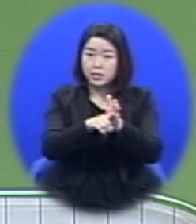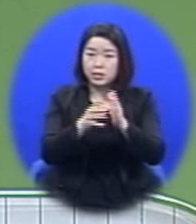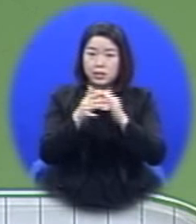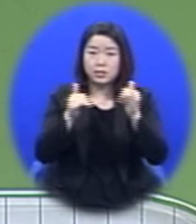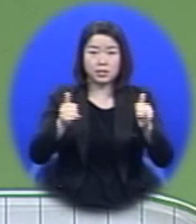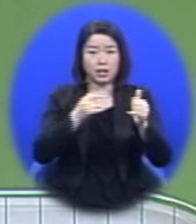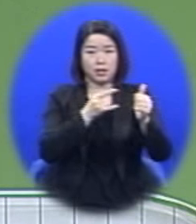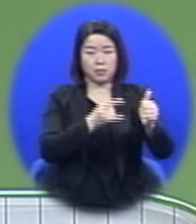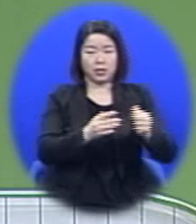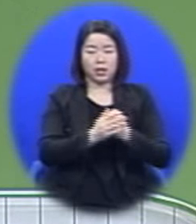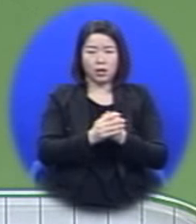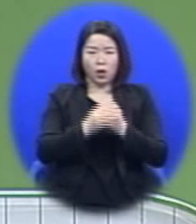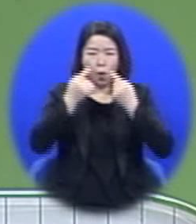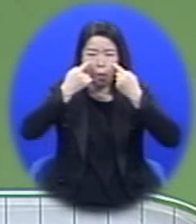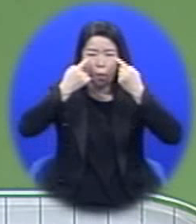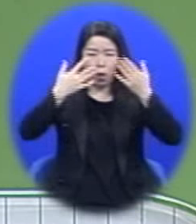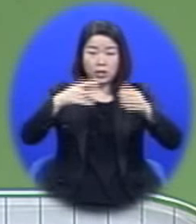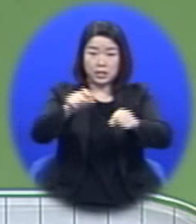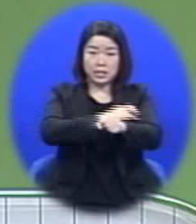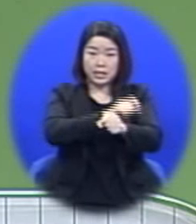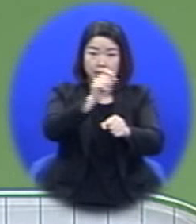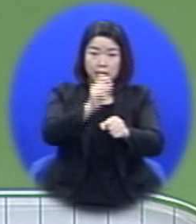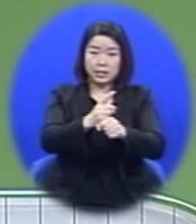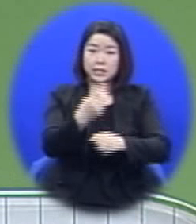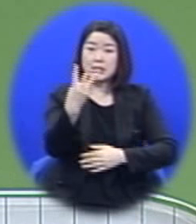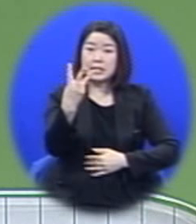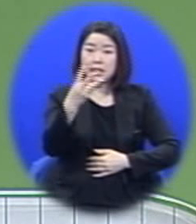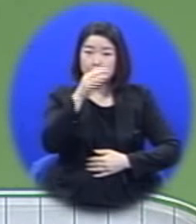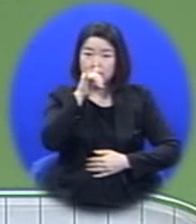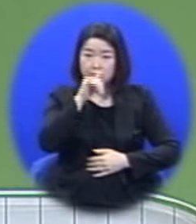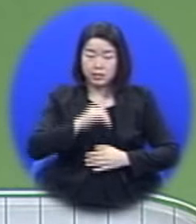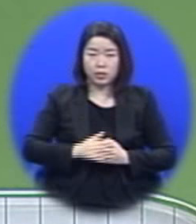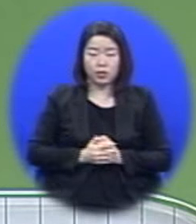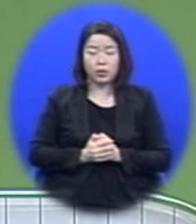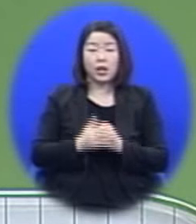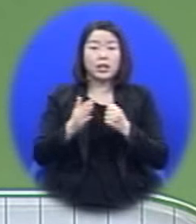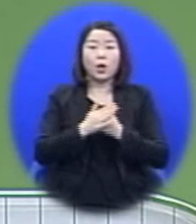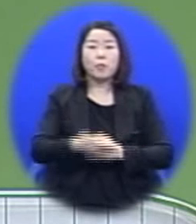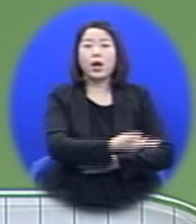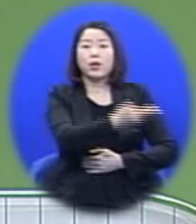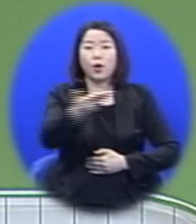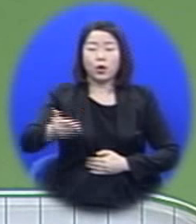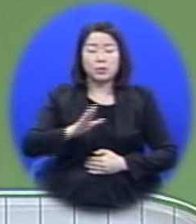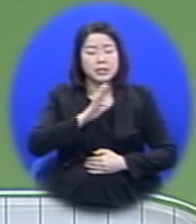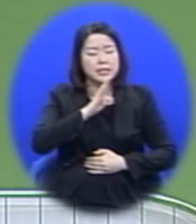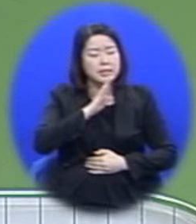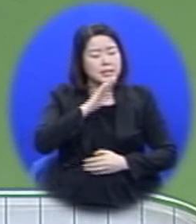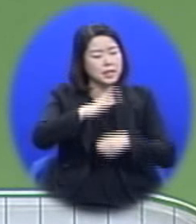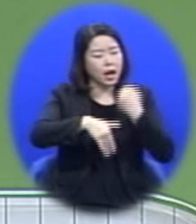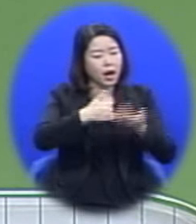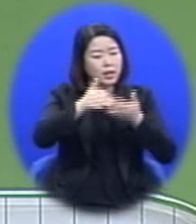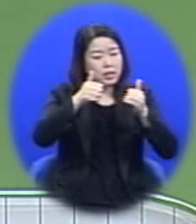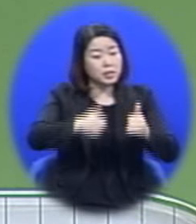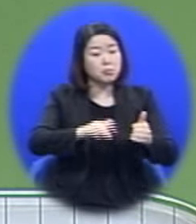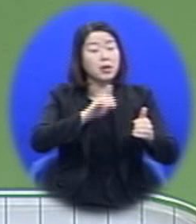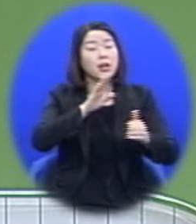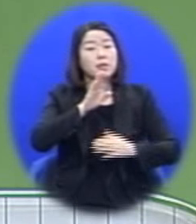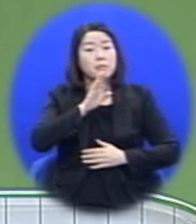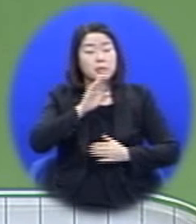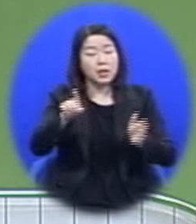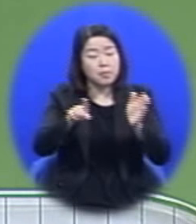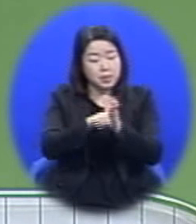사람에게는 뚜렷한 특징이 세 가지가 있습니다. 그러므로 여러분이 진짜 하나님의 심판을 믿는지 안